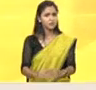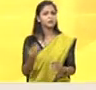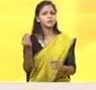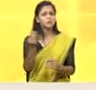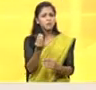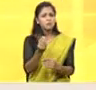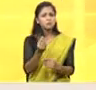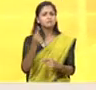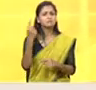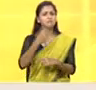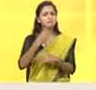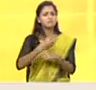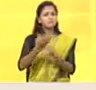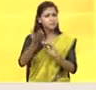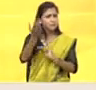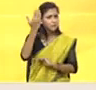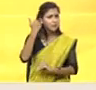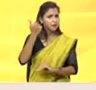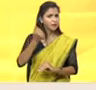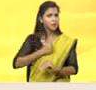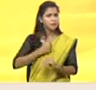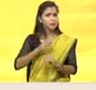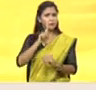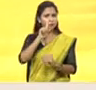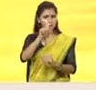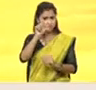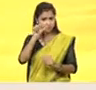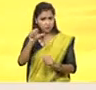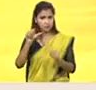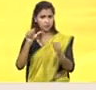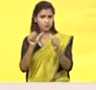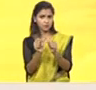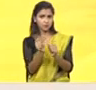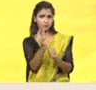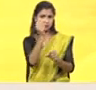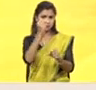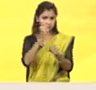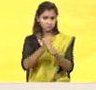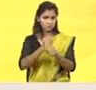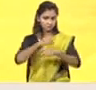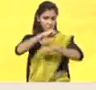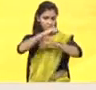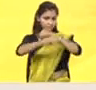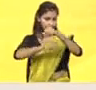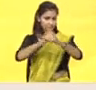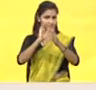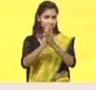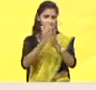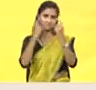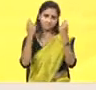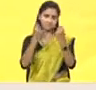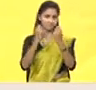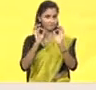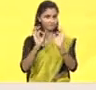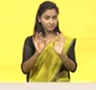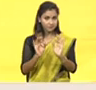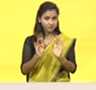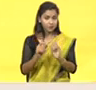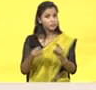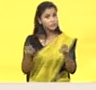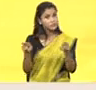ही दिन पहले हमने 19 अगस्त को रक्षाबंधन का पर्व मनाया। उसी